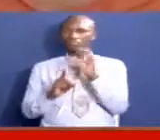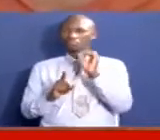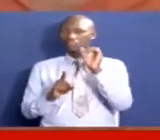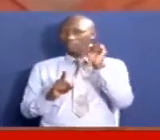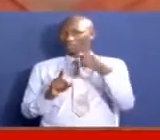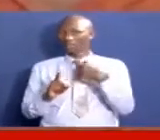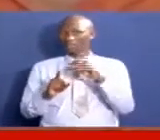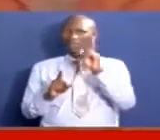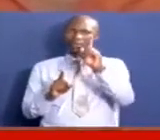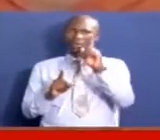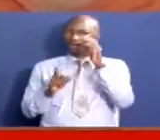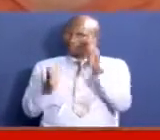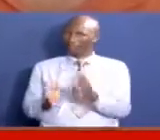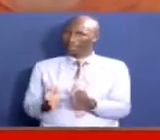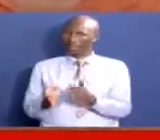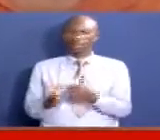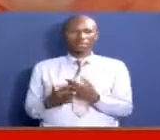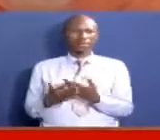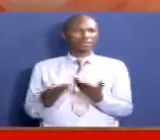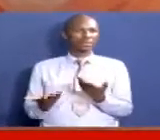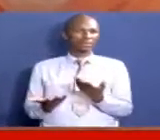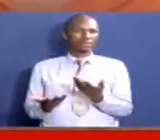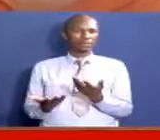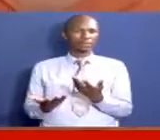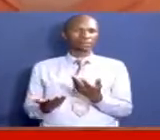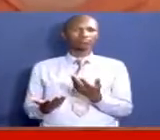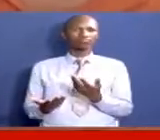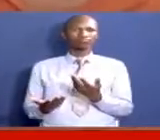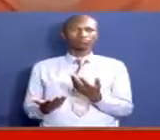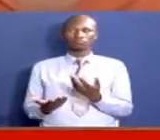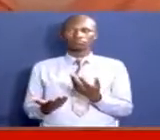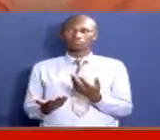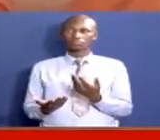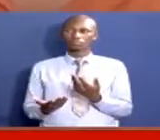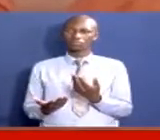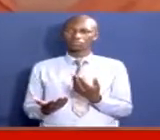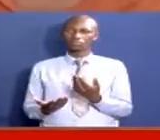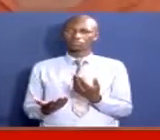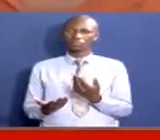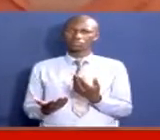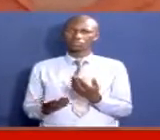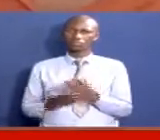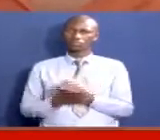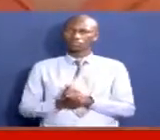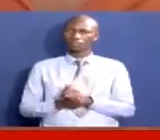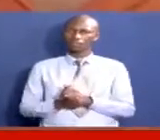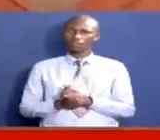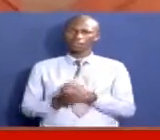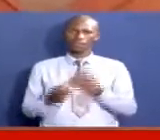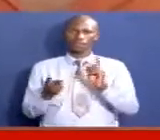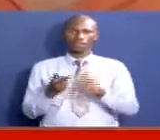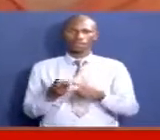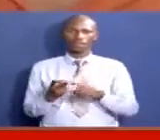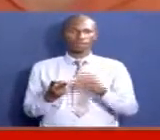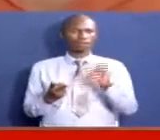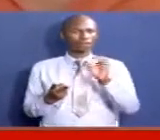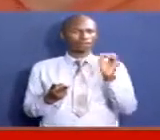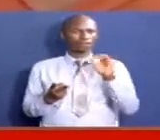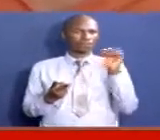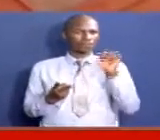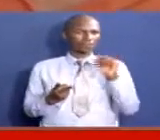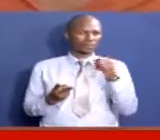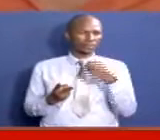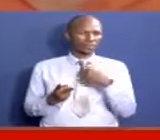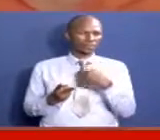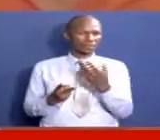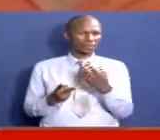ni mundu umwe uvendi avanga syindu syake avithite mbea ituo isenzo kia keli payo ndo vatonya kwethi ya kituo